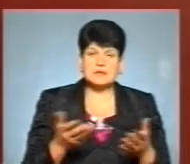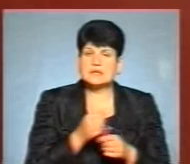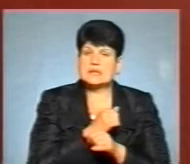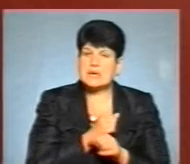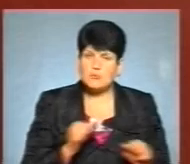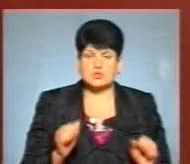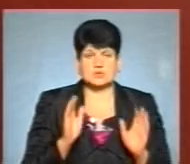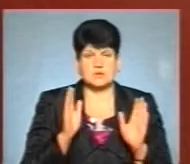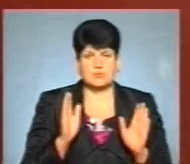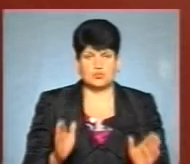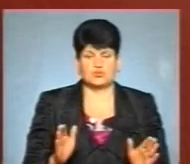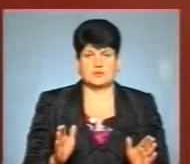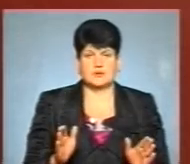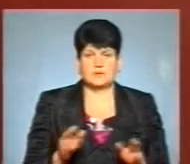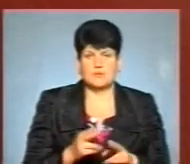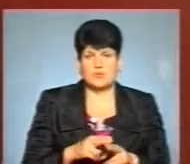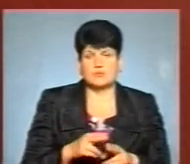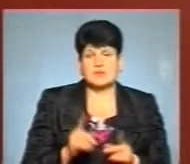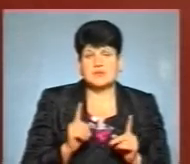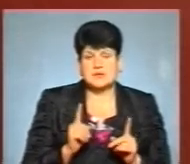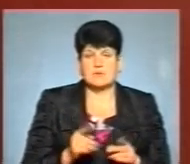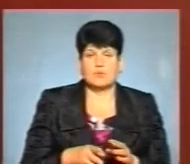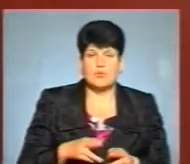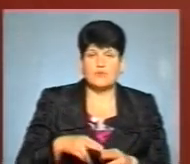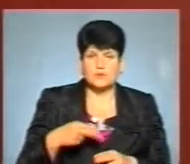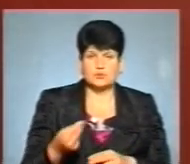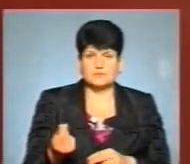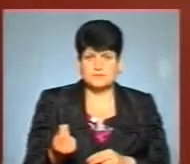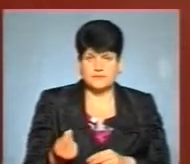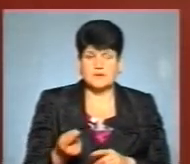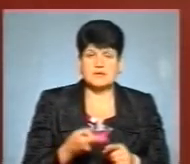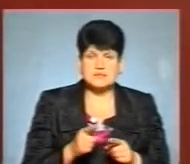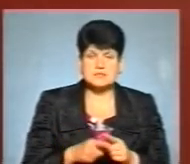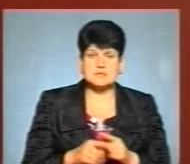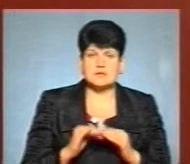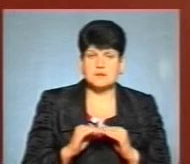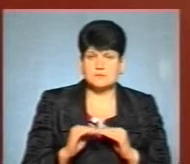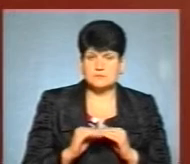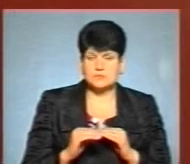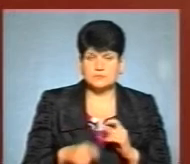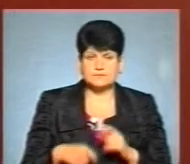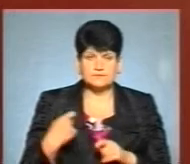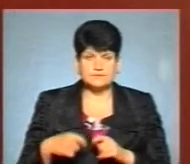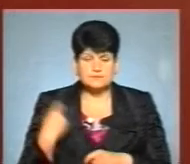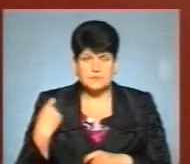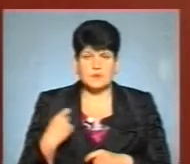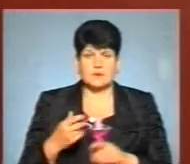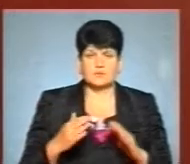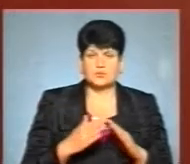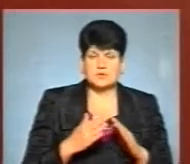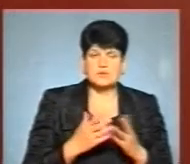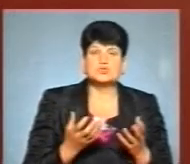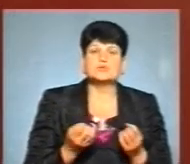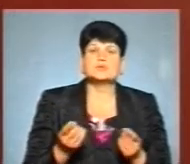буде, власне, хіба й відшкодувати фінансово. Так? Йдеться про врожаї, йдеться про будинки. Так. І які